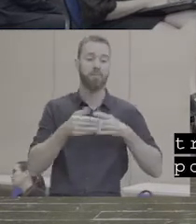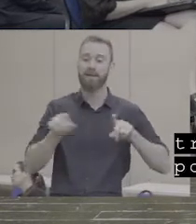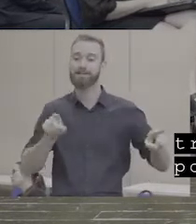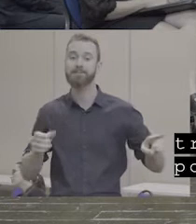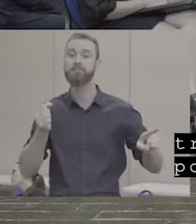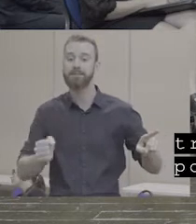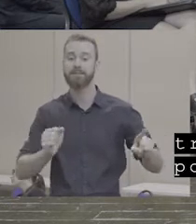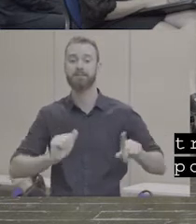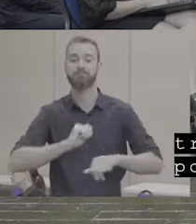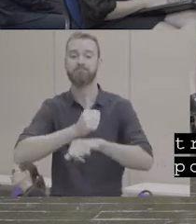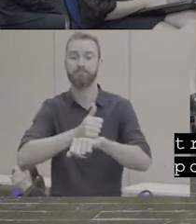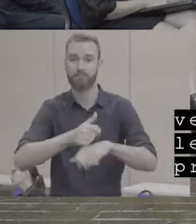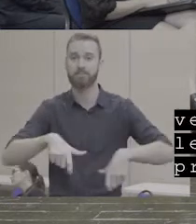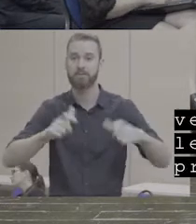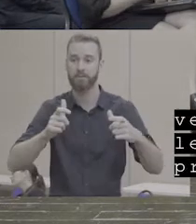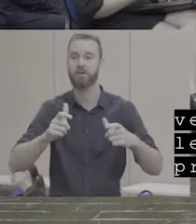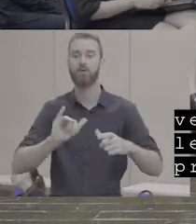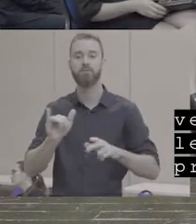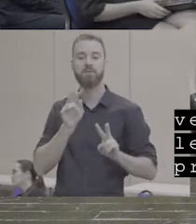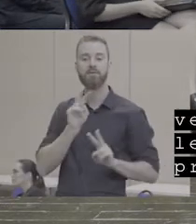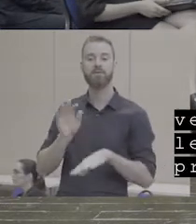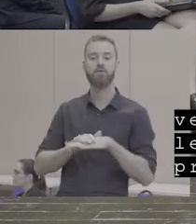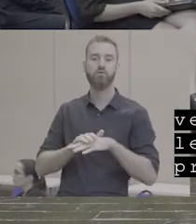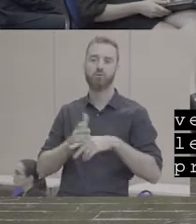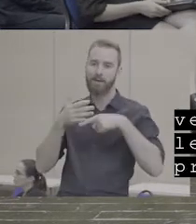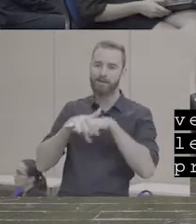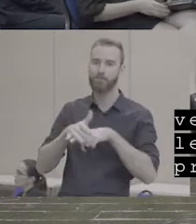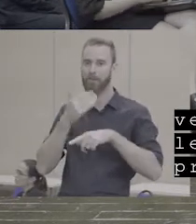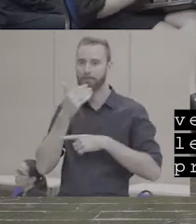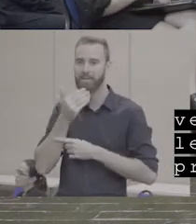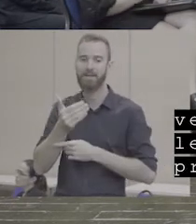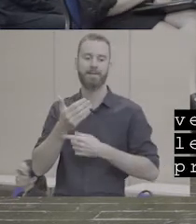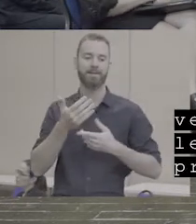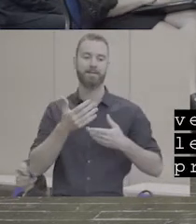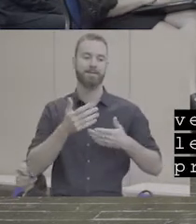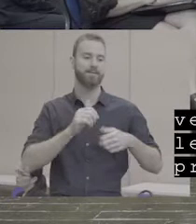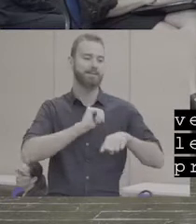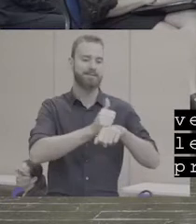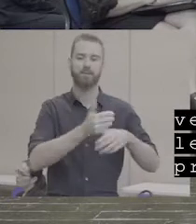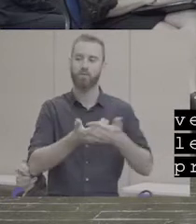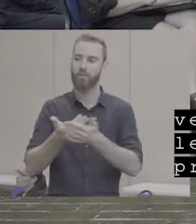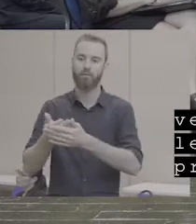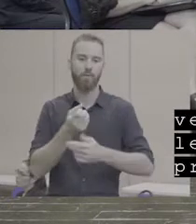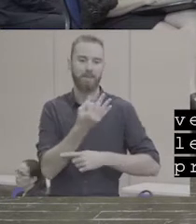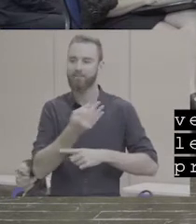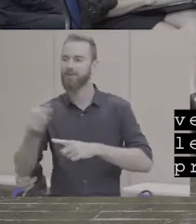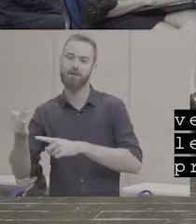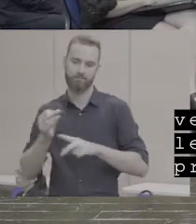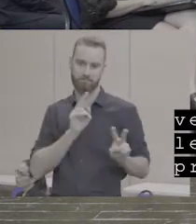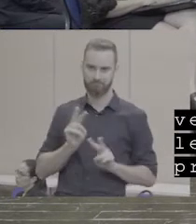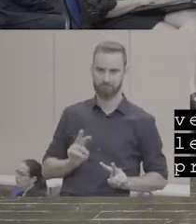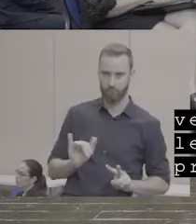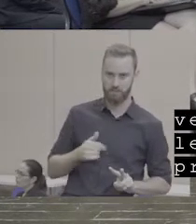endroits potentiels, on fait une veille sur l'inclusion pour les sites, les développements de sites privés.